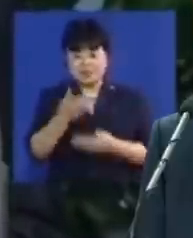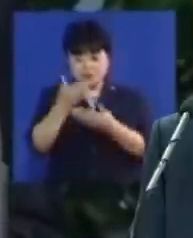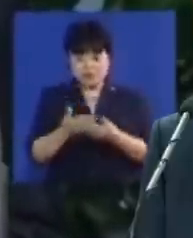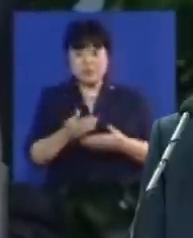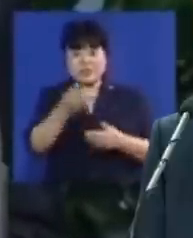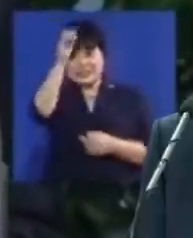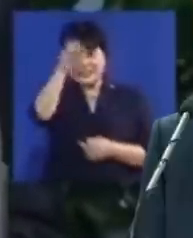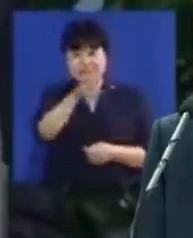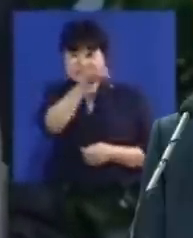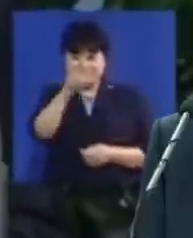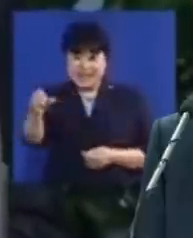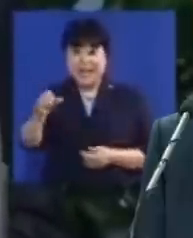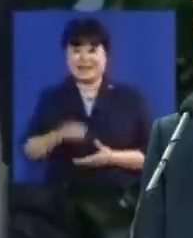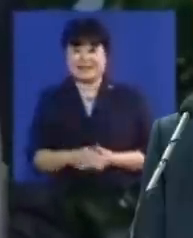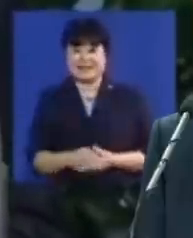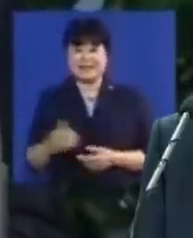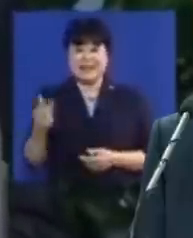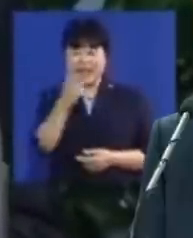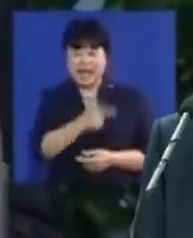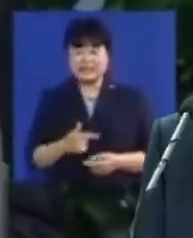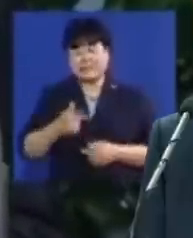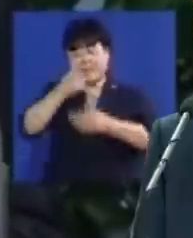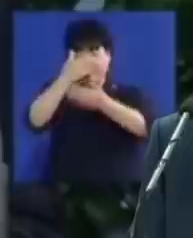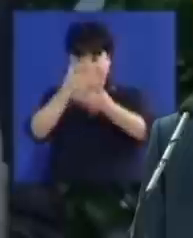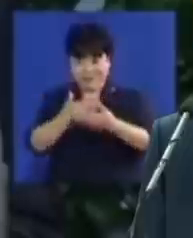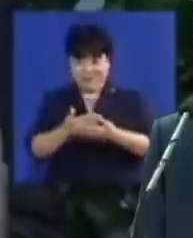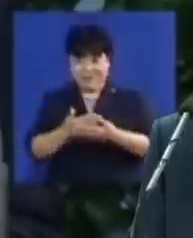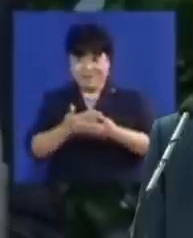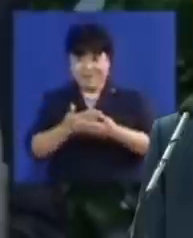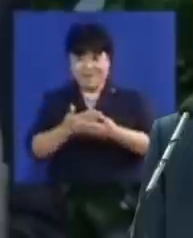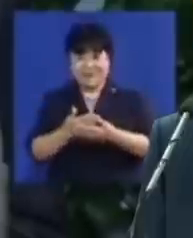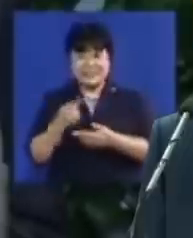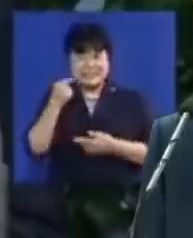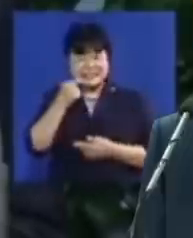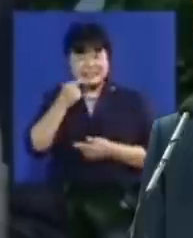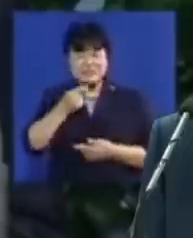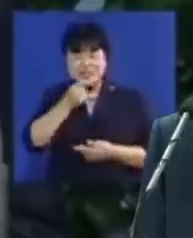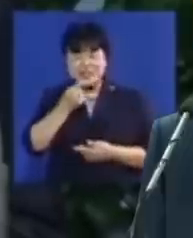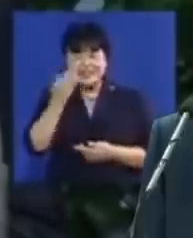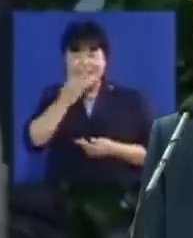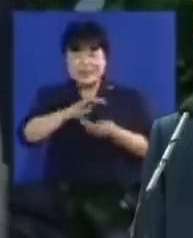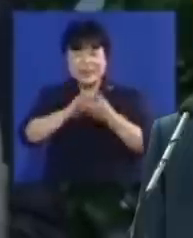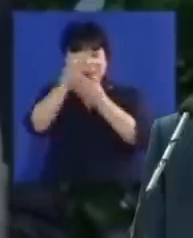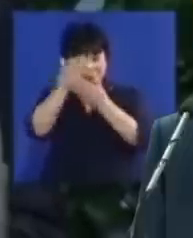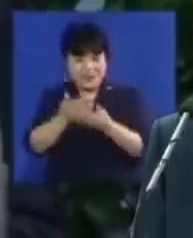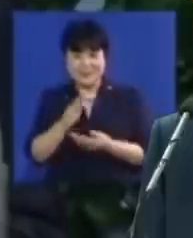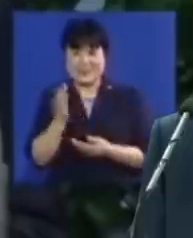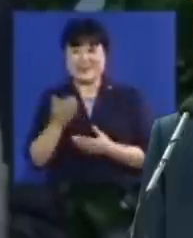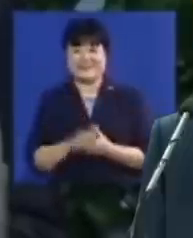주어지신 십자가를 여러분 가슴 속에 받아들이면 선물이 다 달아지고